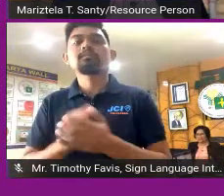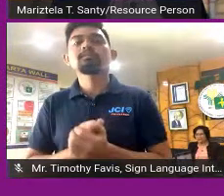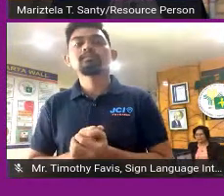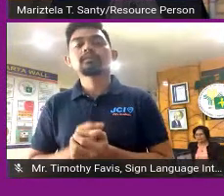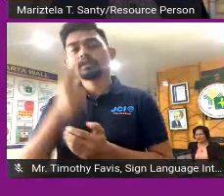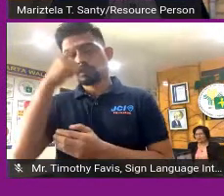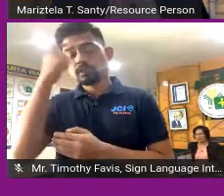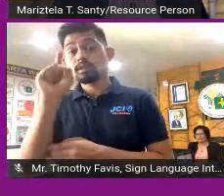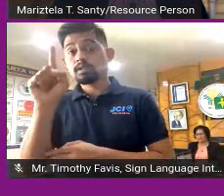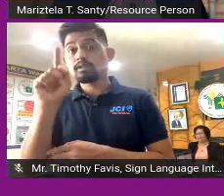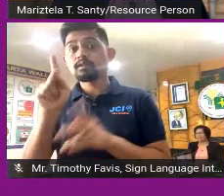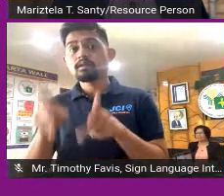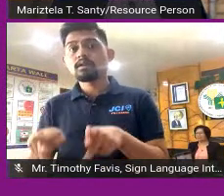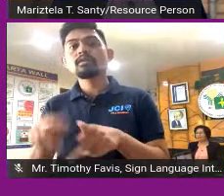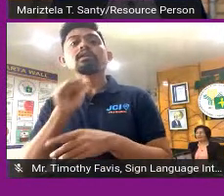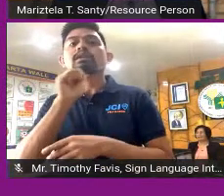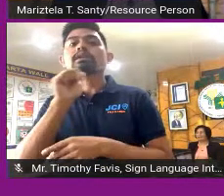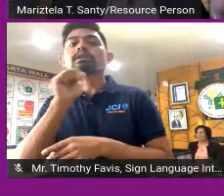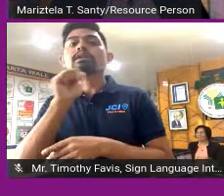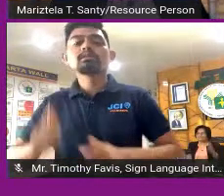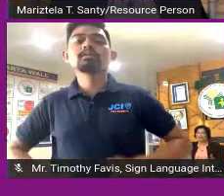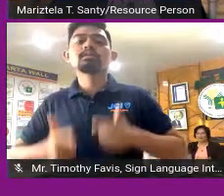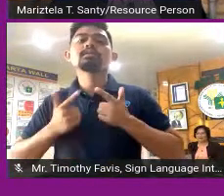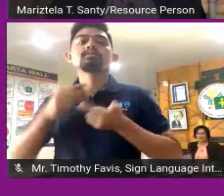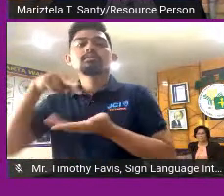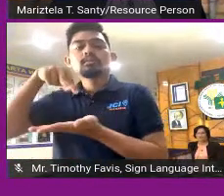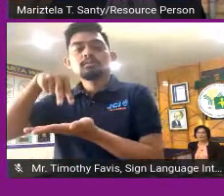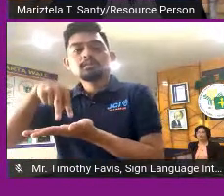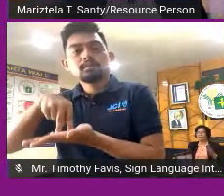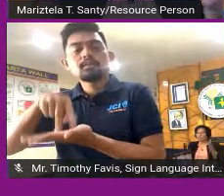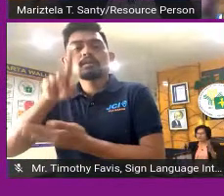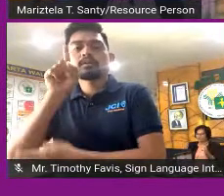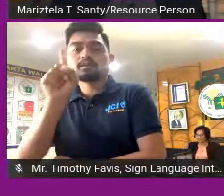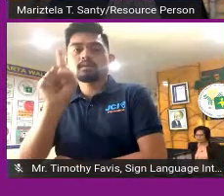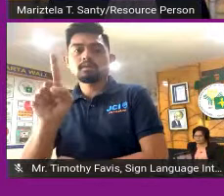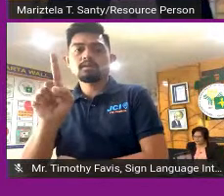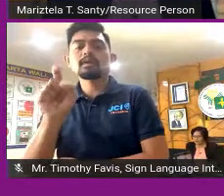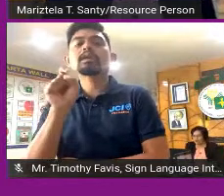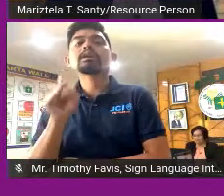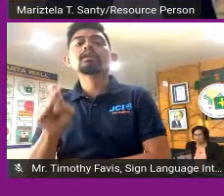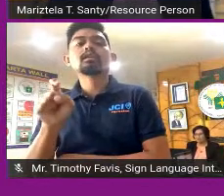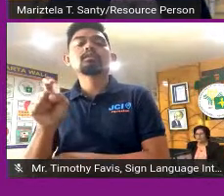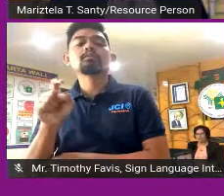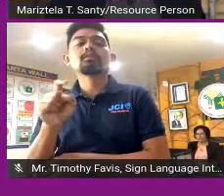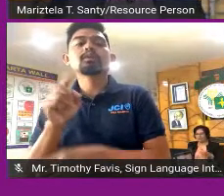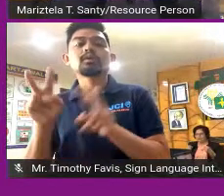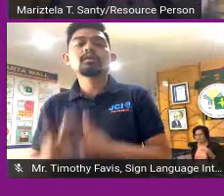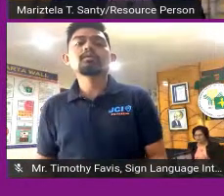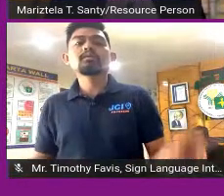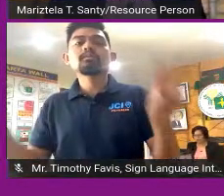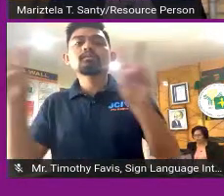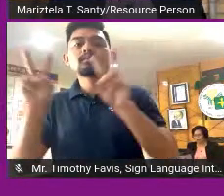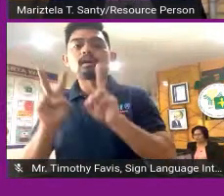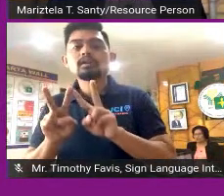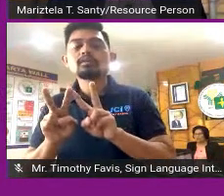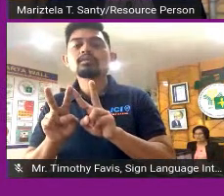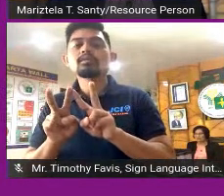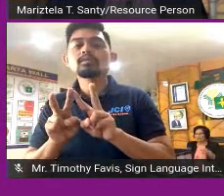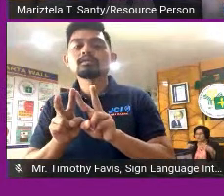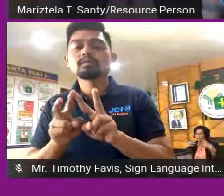ang isang tao daw ay hindi lang nabubuhay na mag-isa. You have to value everything that you have. You have to be